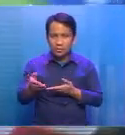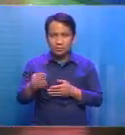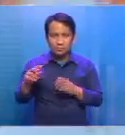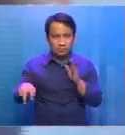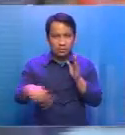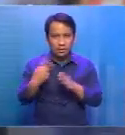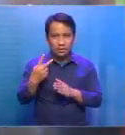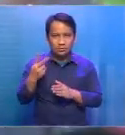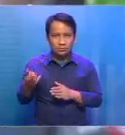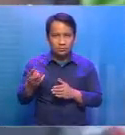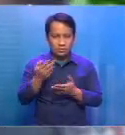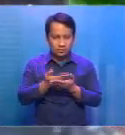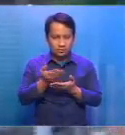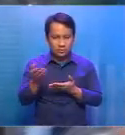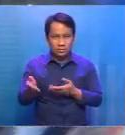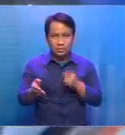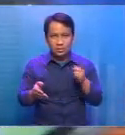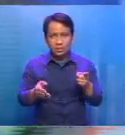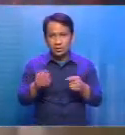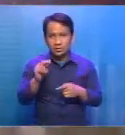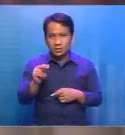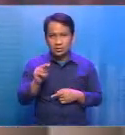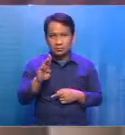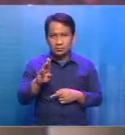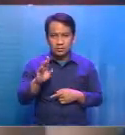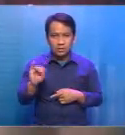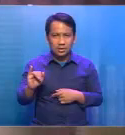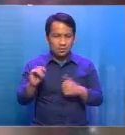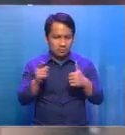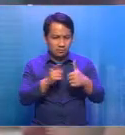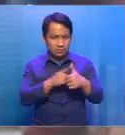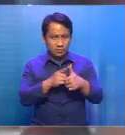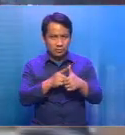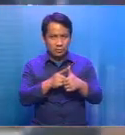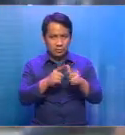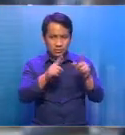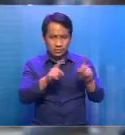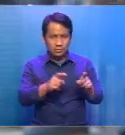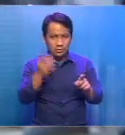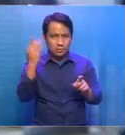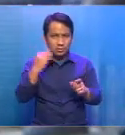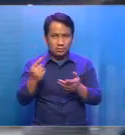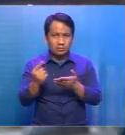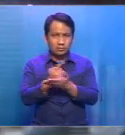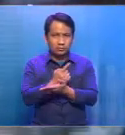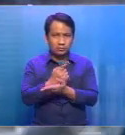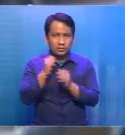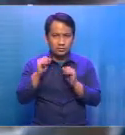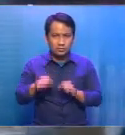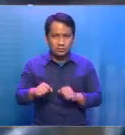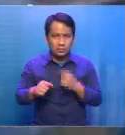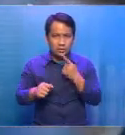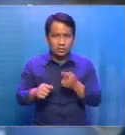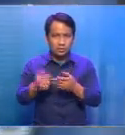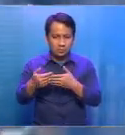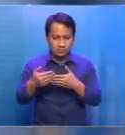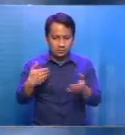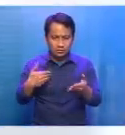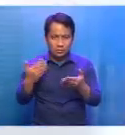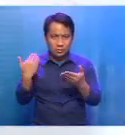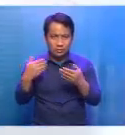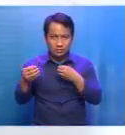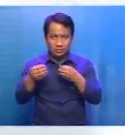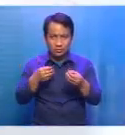pangalawang beses na nakabili ng gamot sa kanila ang NBI. Una sila nakapagsagawa ng test buy noong nakaraang linggo bago ang pinakahuling buy bust